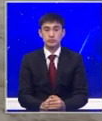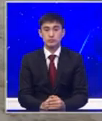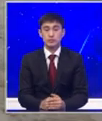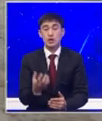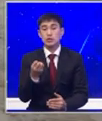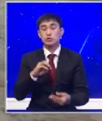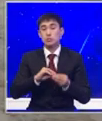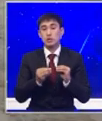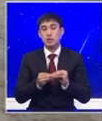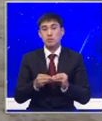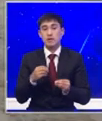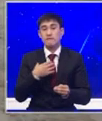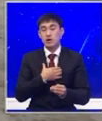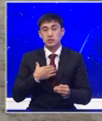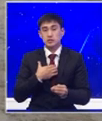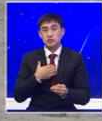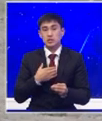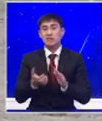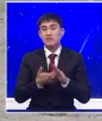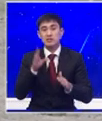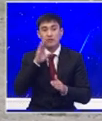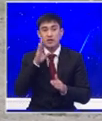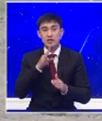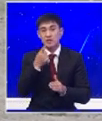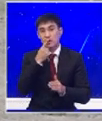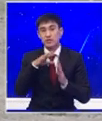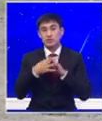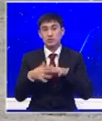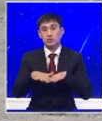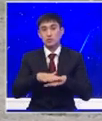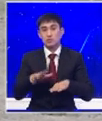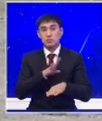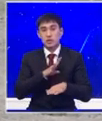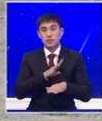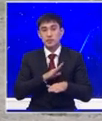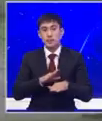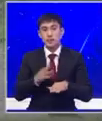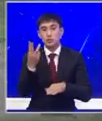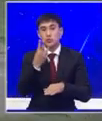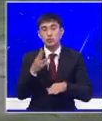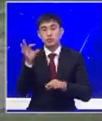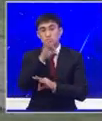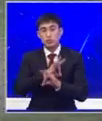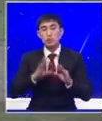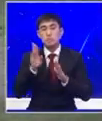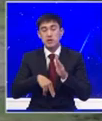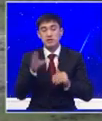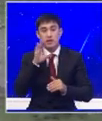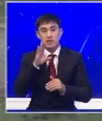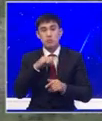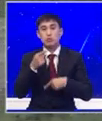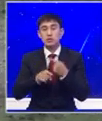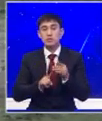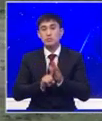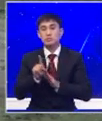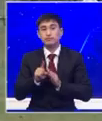Еще одна проблема, волнующая сельчан – дефицит воды. Недавно жители населенного пункта были вынуждены трое суток жить без питьевой воды. Однако после подачи она